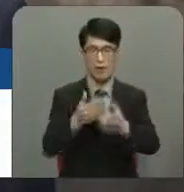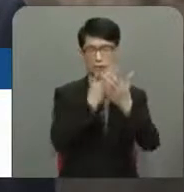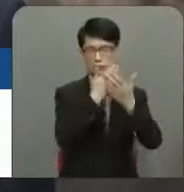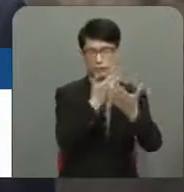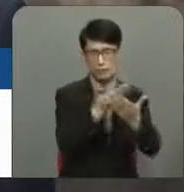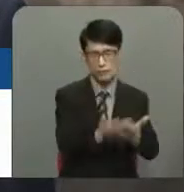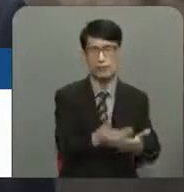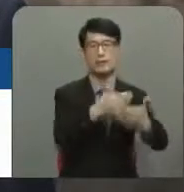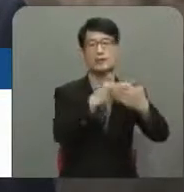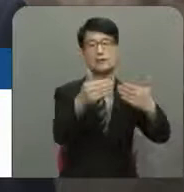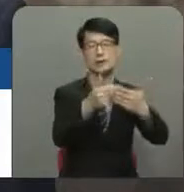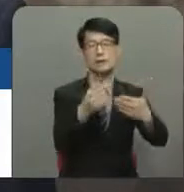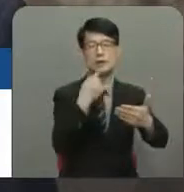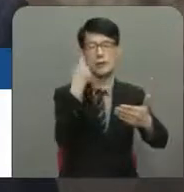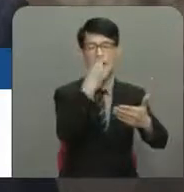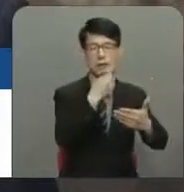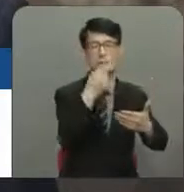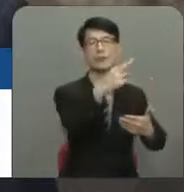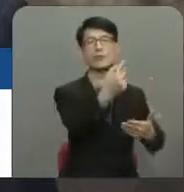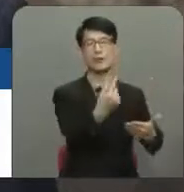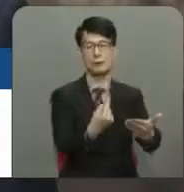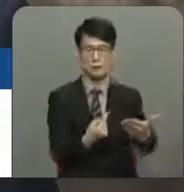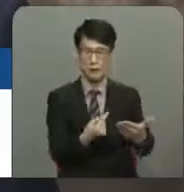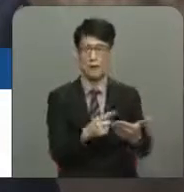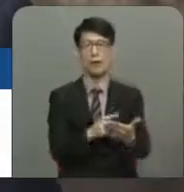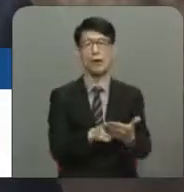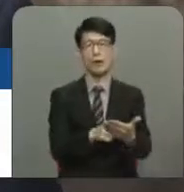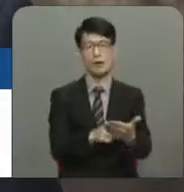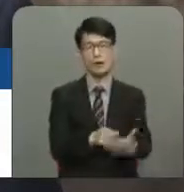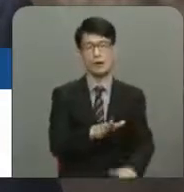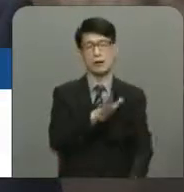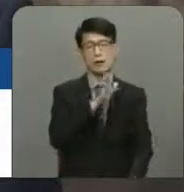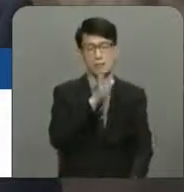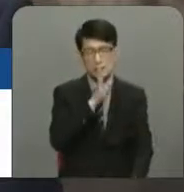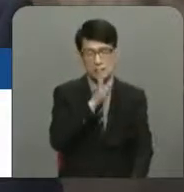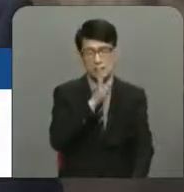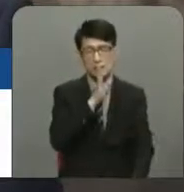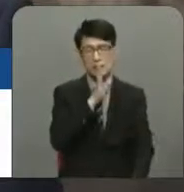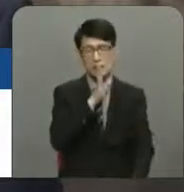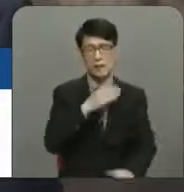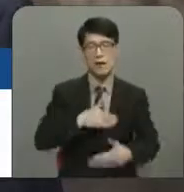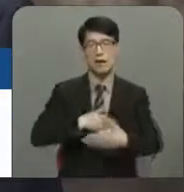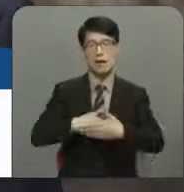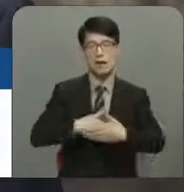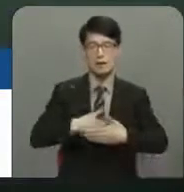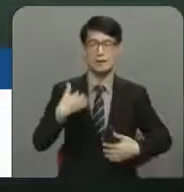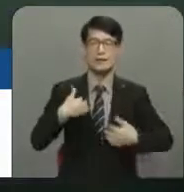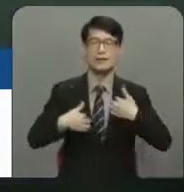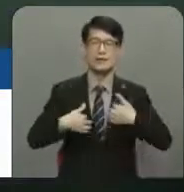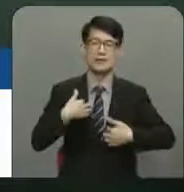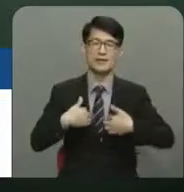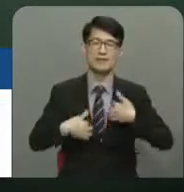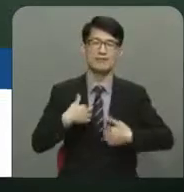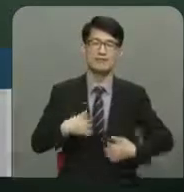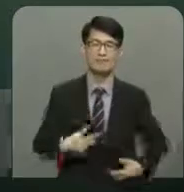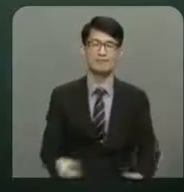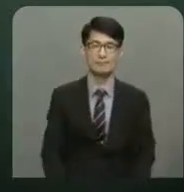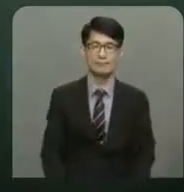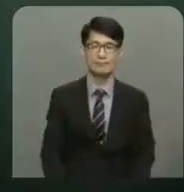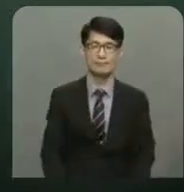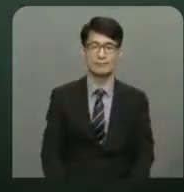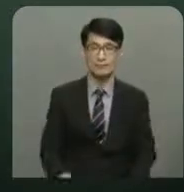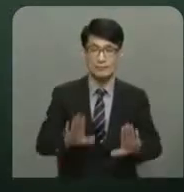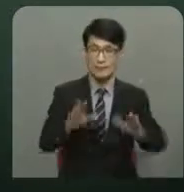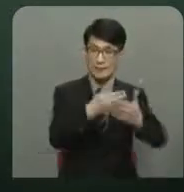저희 양구로 올 수 있다는 거 이것은 정말 가슴 뛰는 일이라고 보지 않을 수 없습니다.